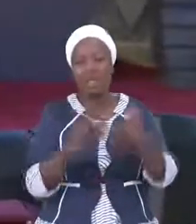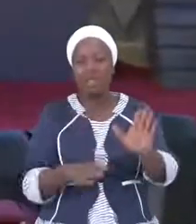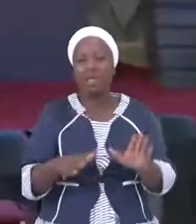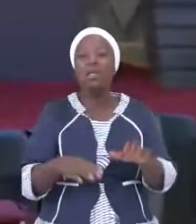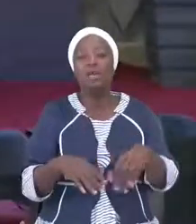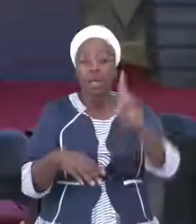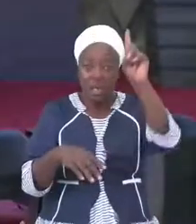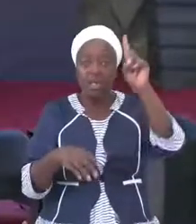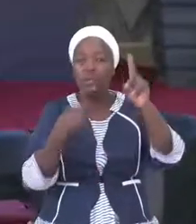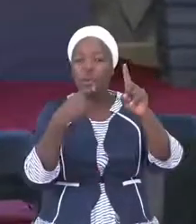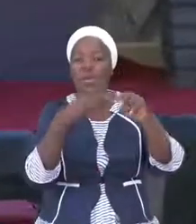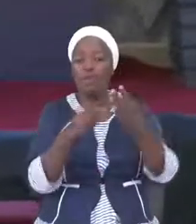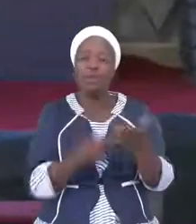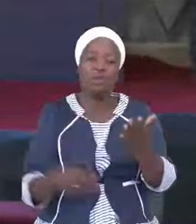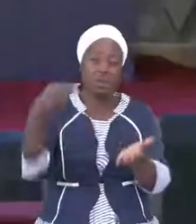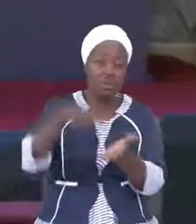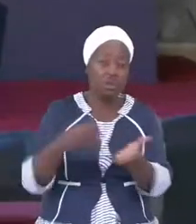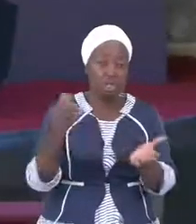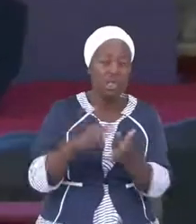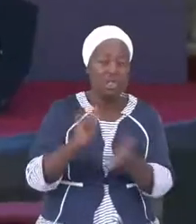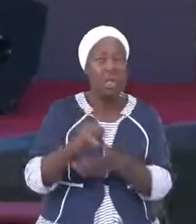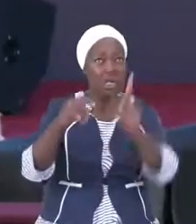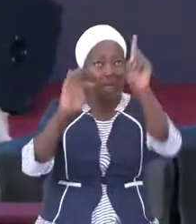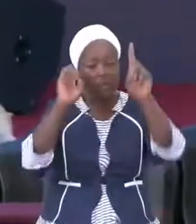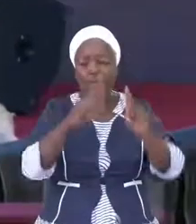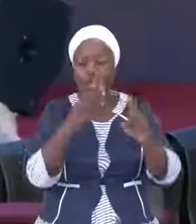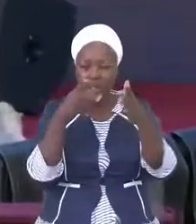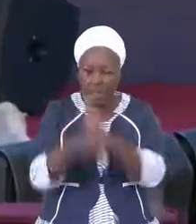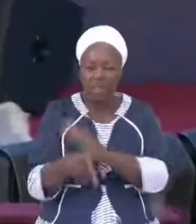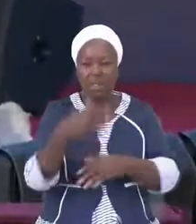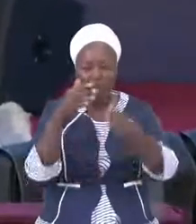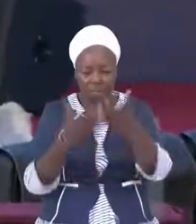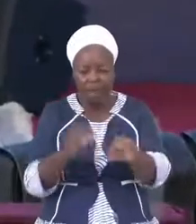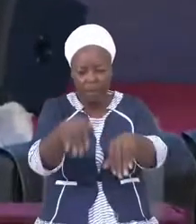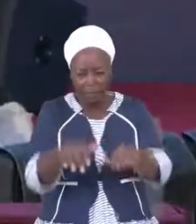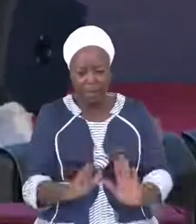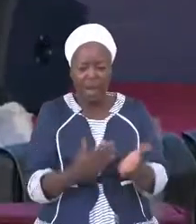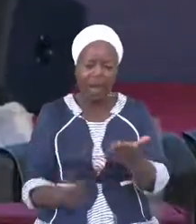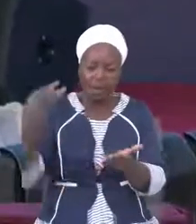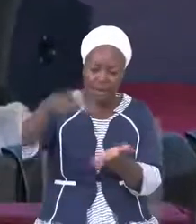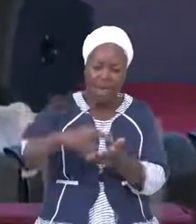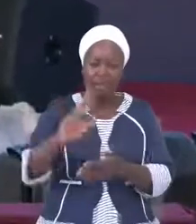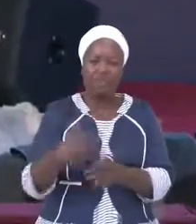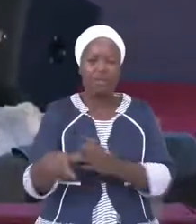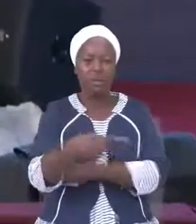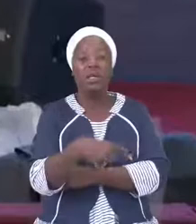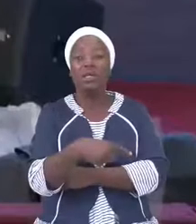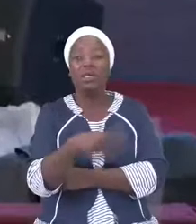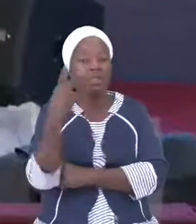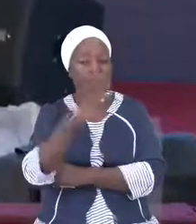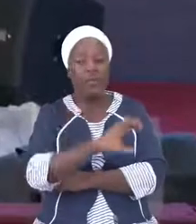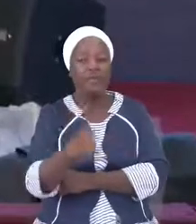troisième jour. Toujours, lorsque Jésus parle de sa mort, il parle de sa résurrection, il doit être